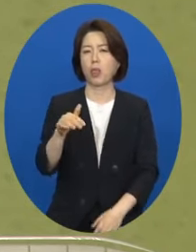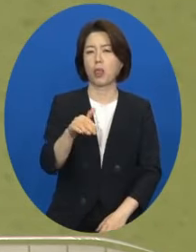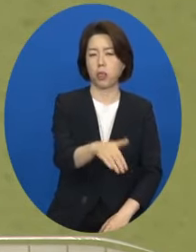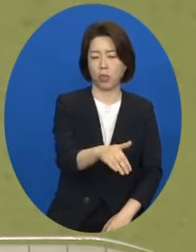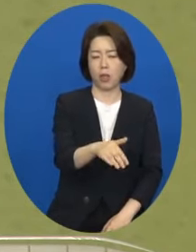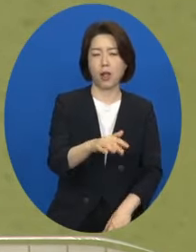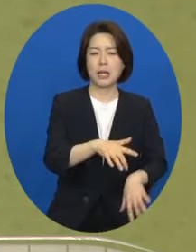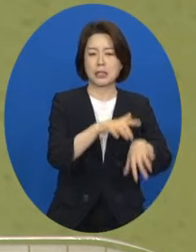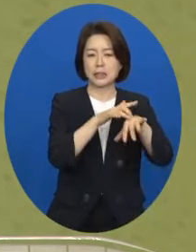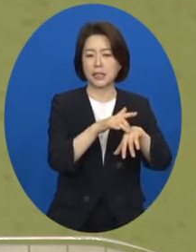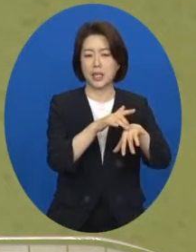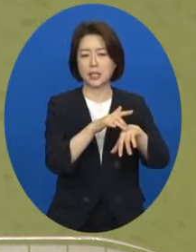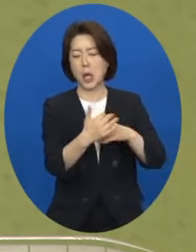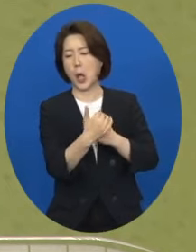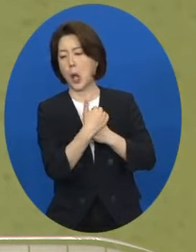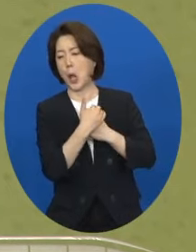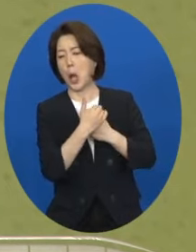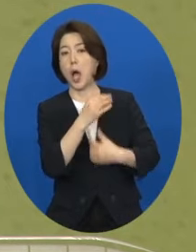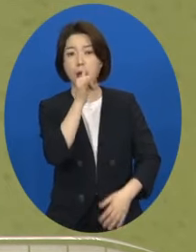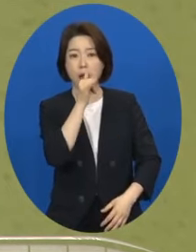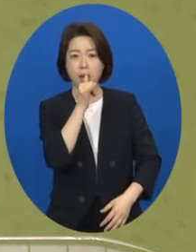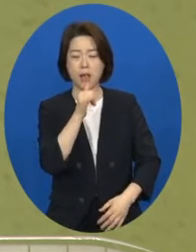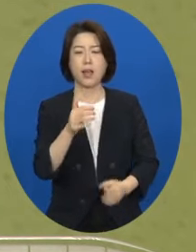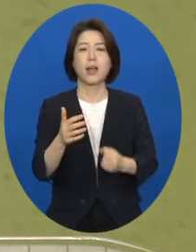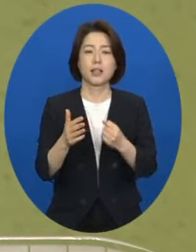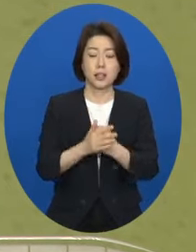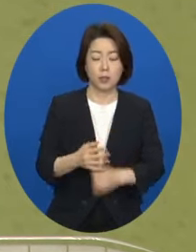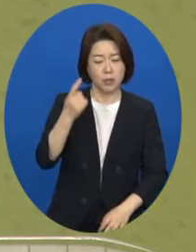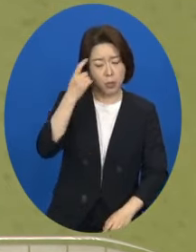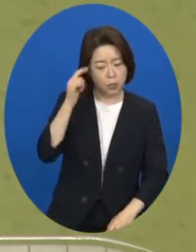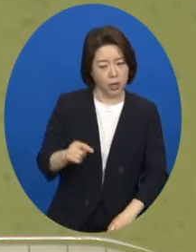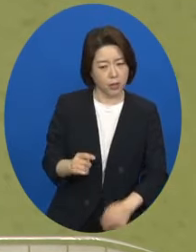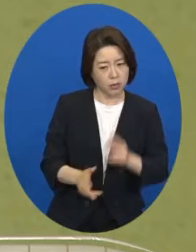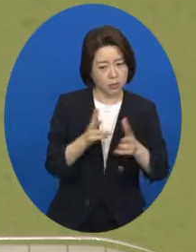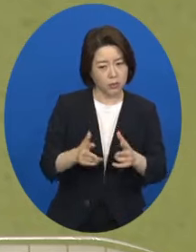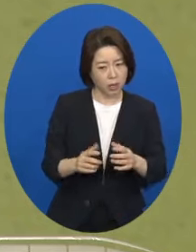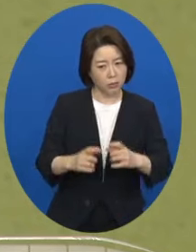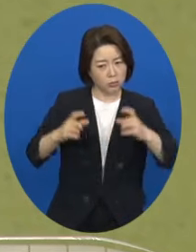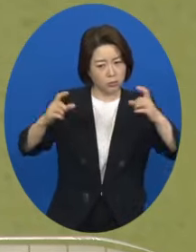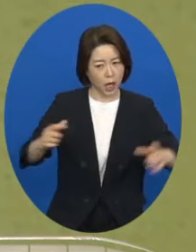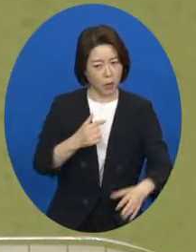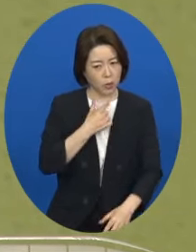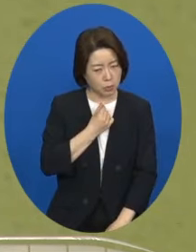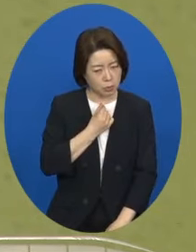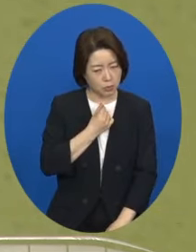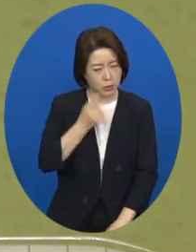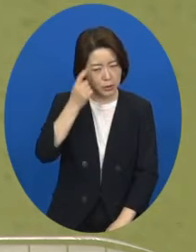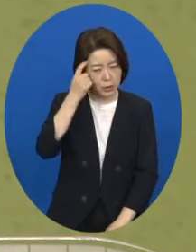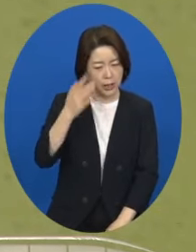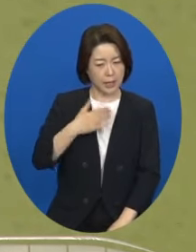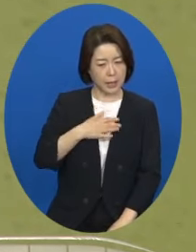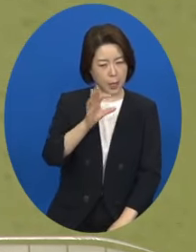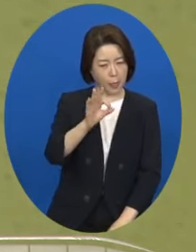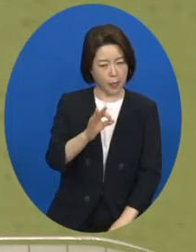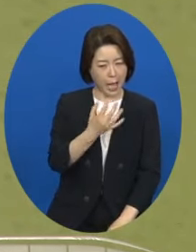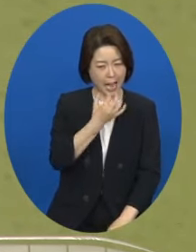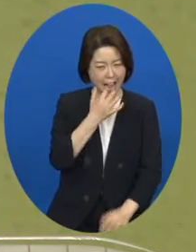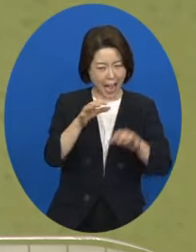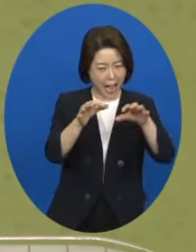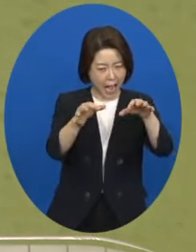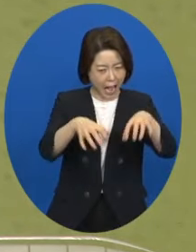사탄이 틈타기 때문입니다. 그러니까 왜 이것을 크게 하려고 하는지 혹시 그것이 나의 돈 욕심은